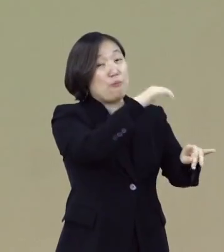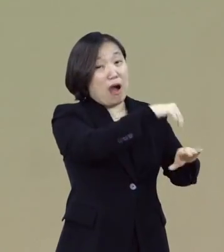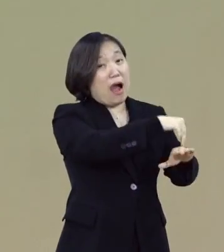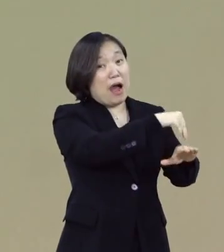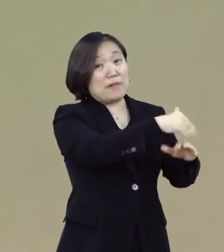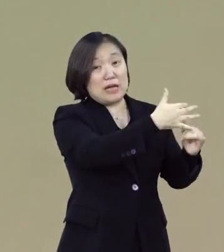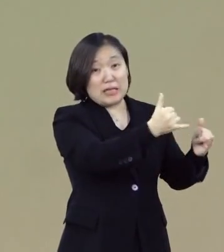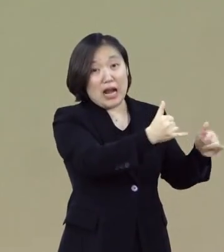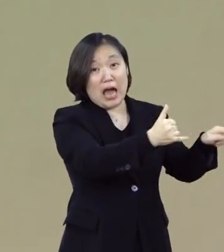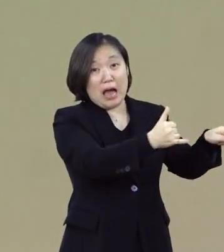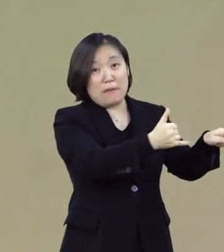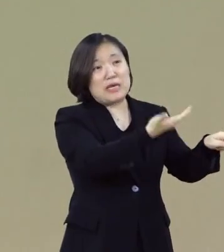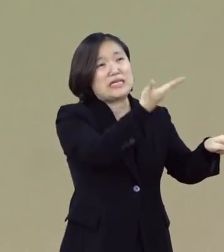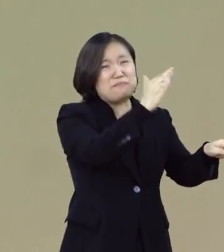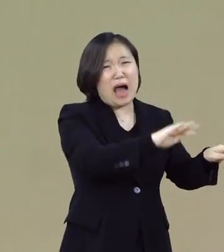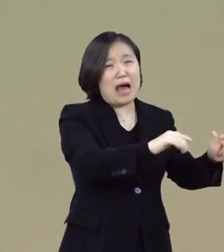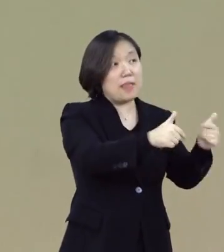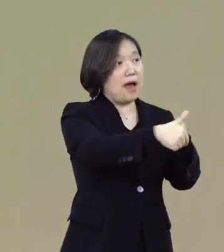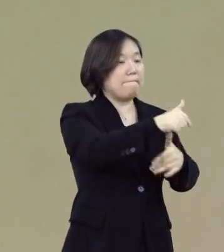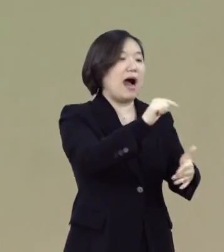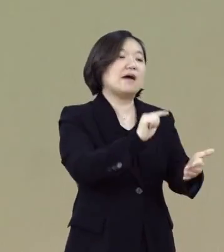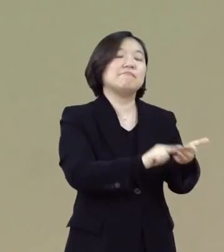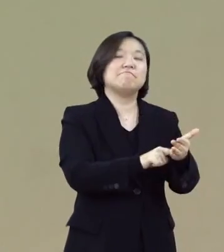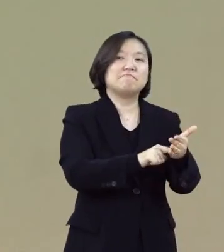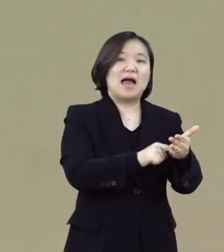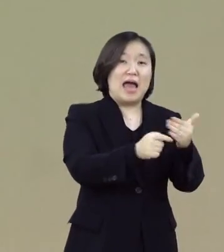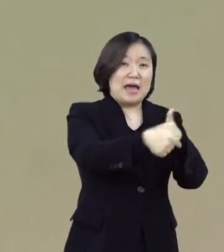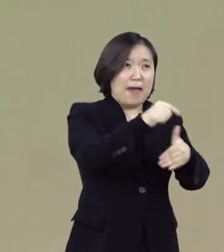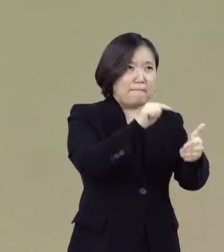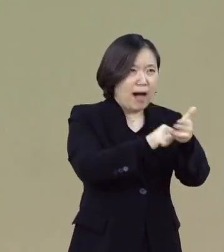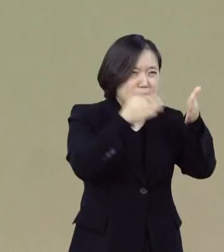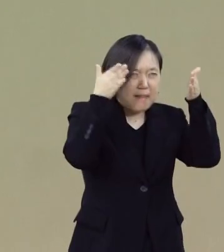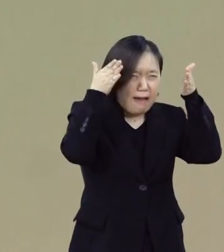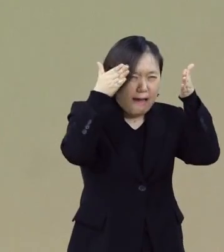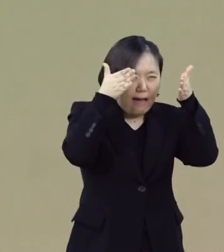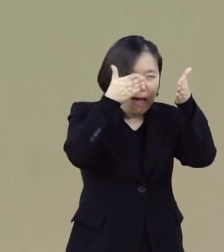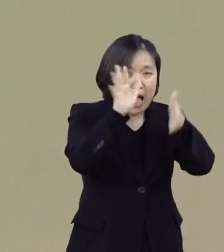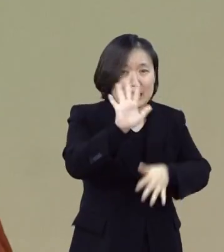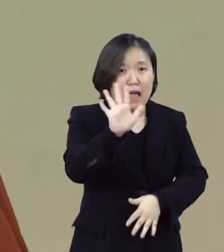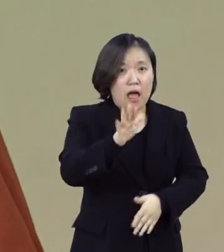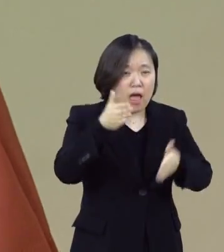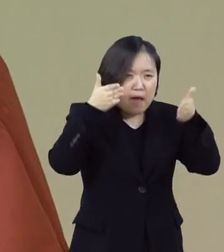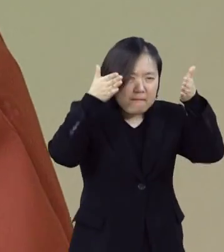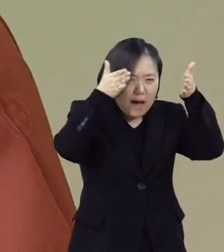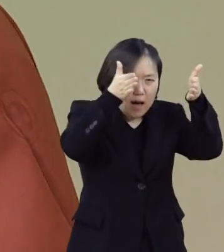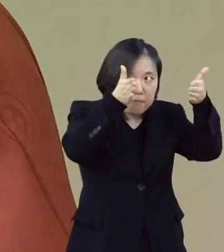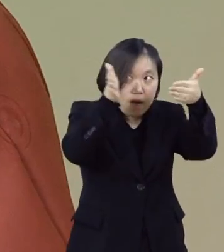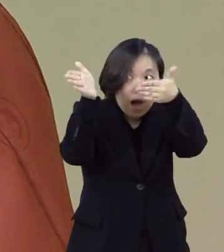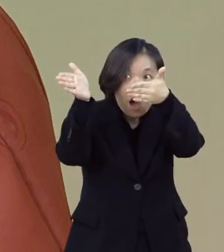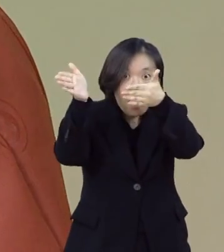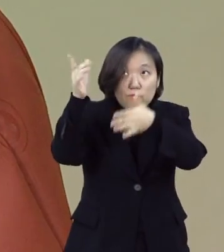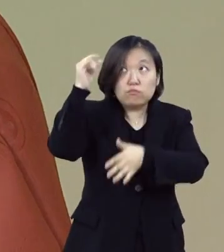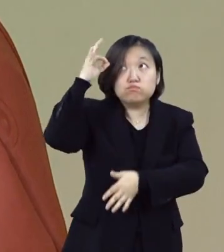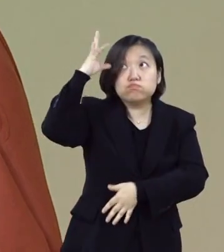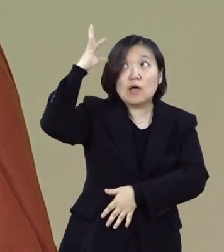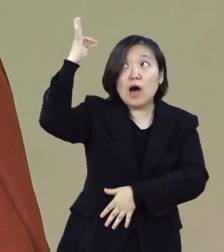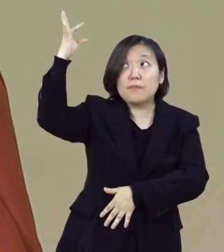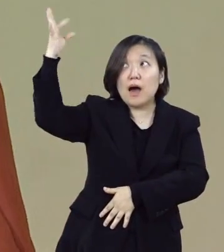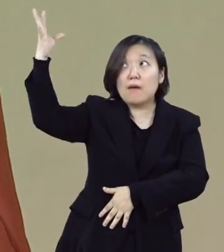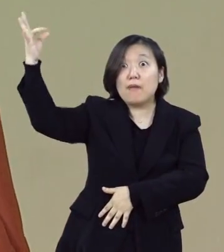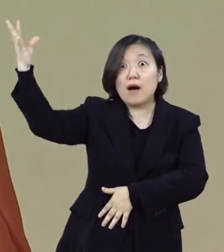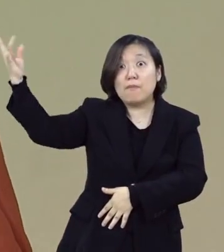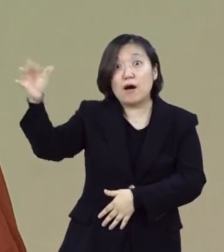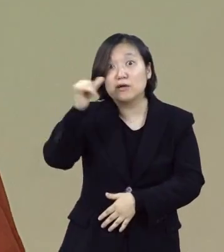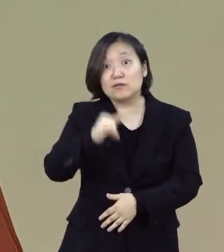마음은 항상 뽕밭에 가 있는 거예요. 뽕밭에 가서 나도 저렇게 사실 욕망을 누리면서 살고